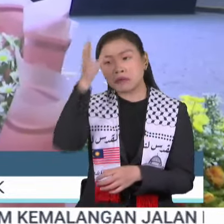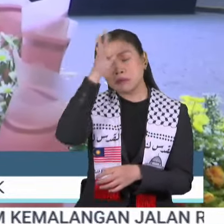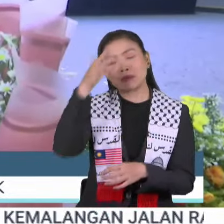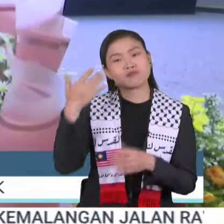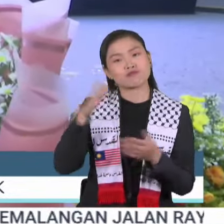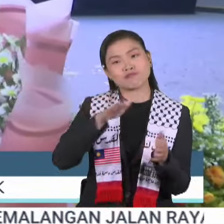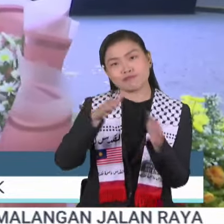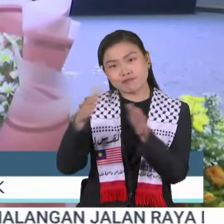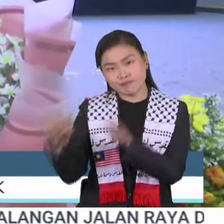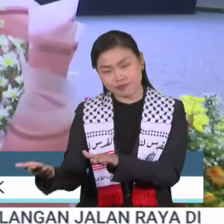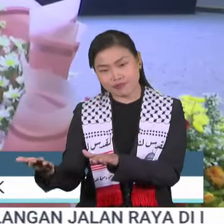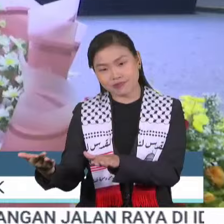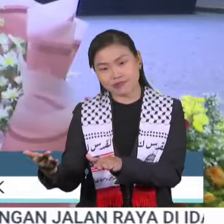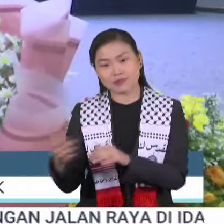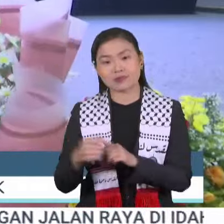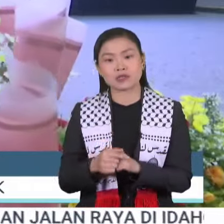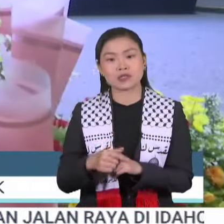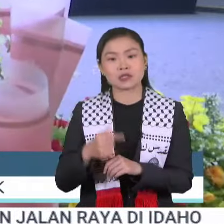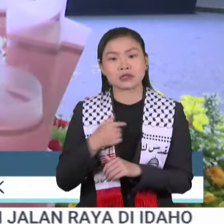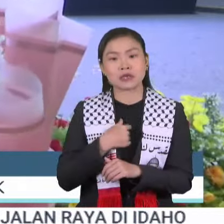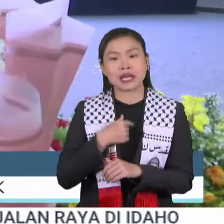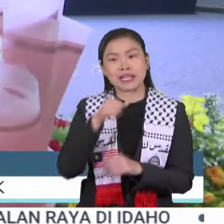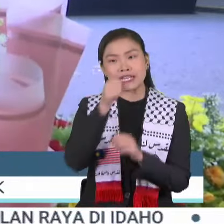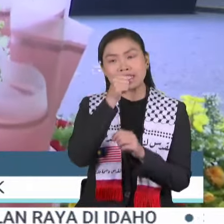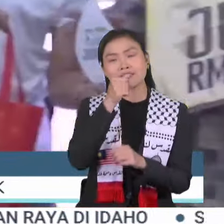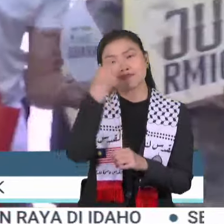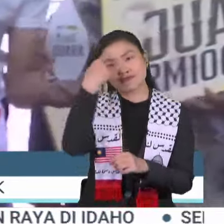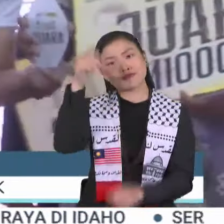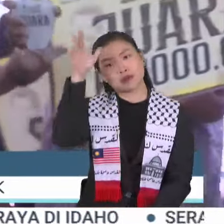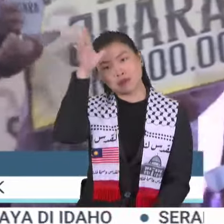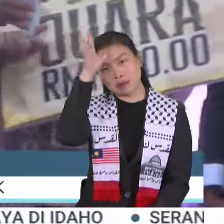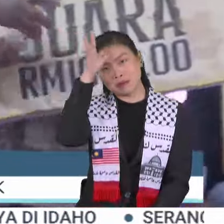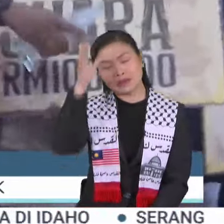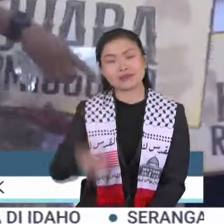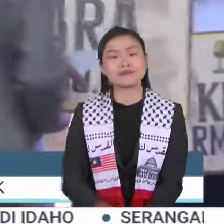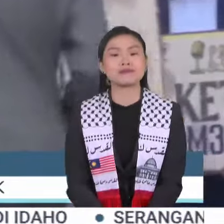hari ni saya bawa semangat dia, saya nyanyi balik untuk abah.